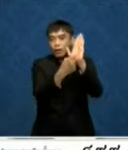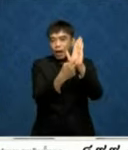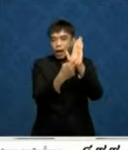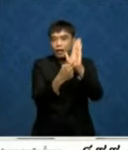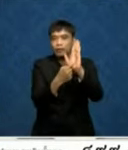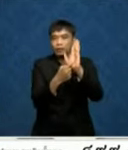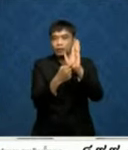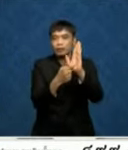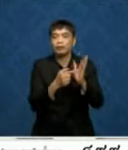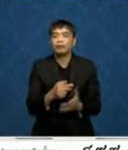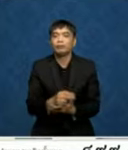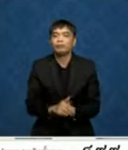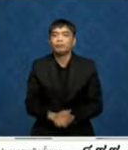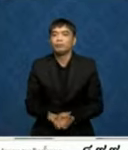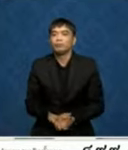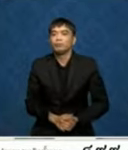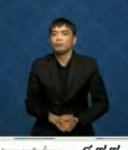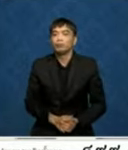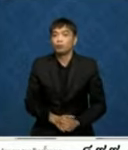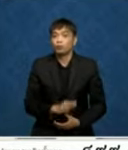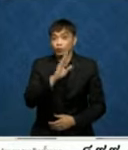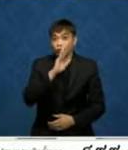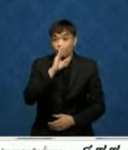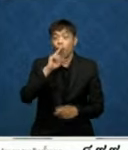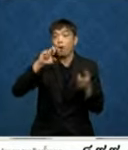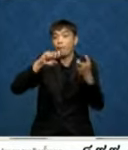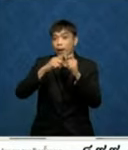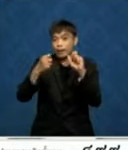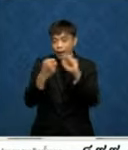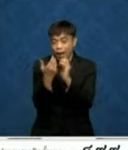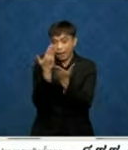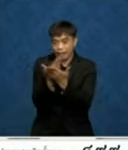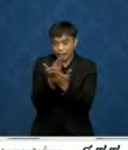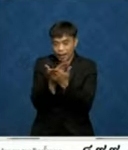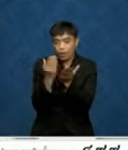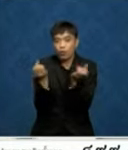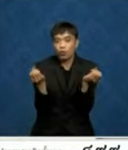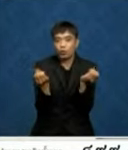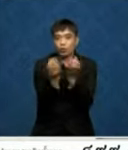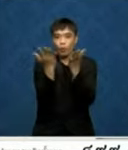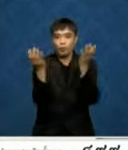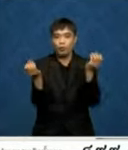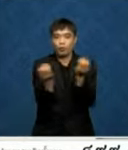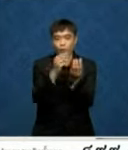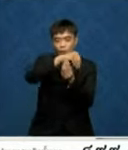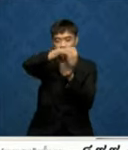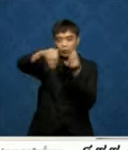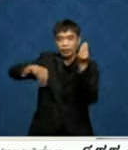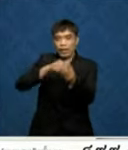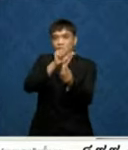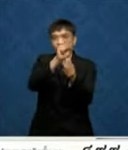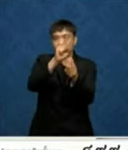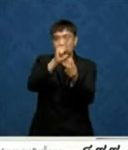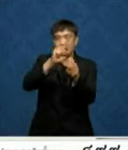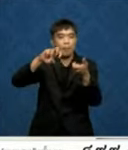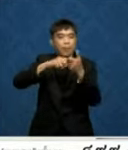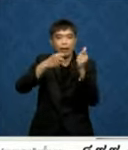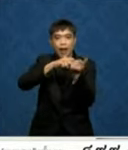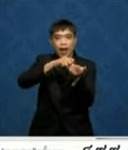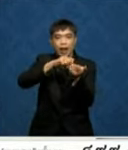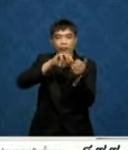พิจารณาสักนิดเมื่อเกิดวิกฤตการคลังแล้วเศรษฐกิจโดยรวมจะซบเซาซึมน